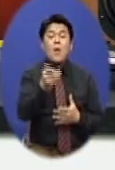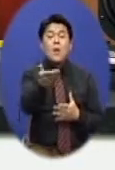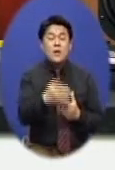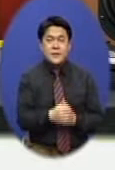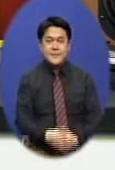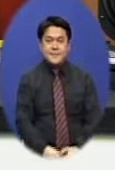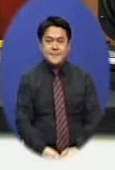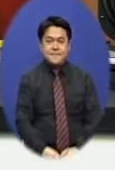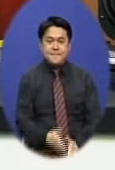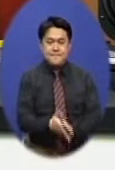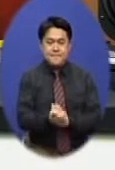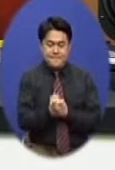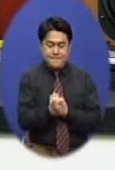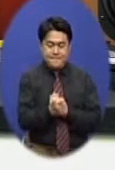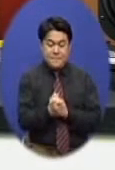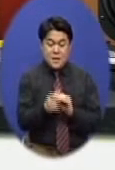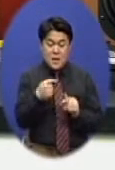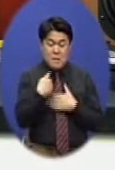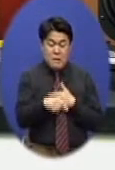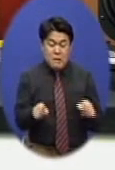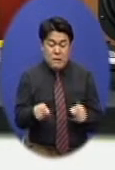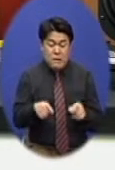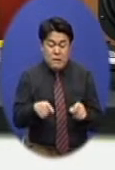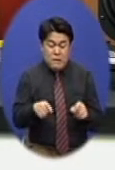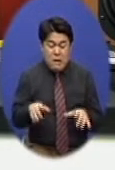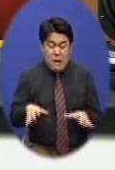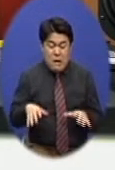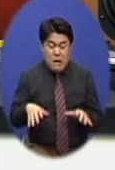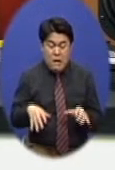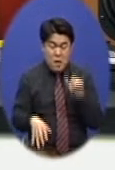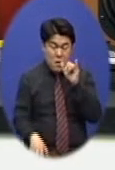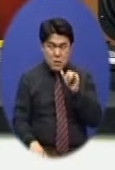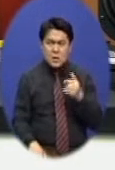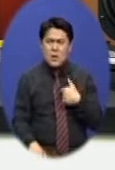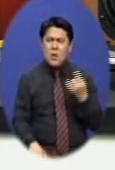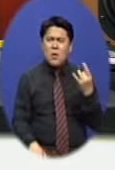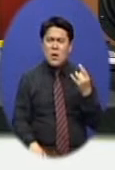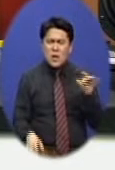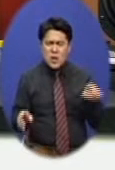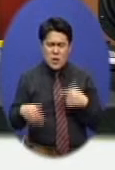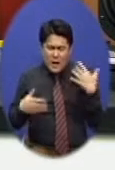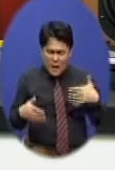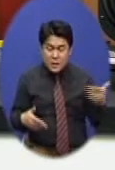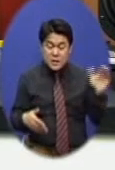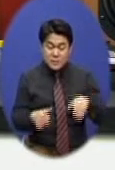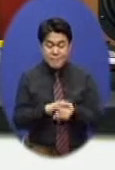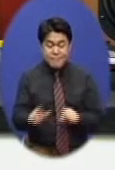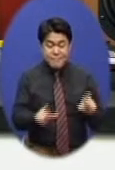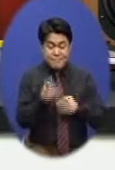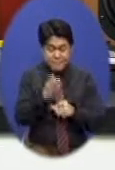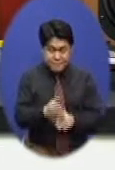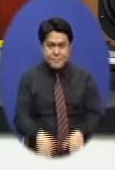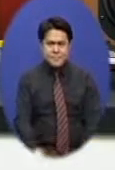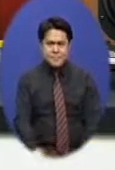거예요? 글쎄 그 좀 떨리고 하는데 나 아직까지는 떨리는 건 없는데요. 그렇게 잘 지냈는데